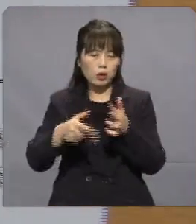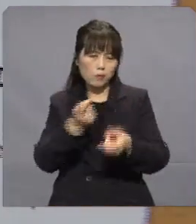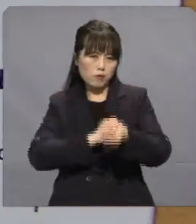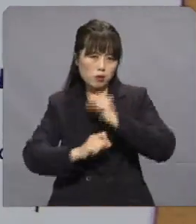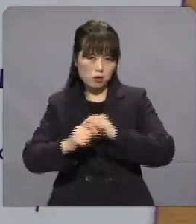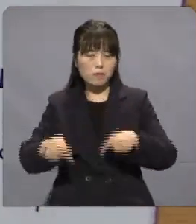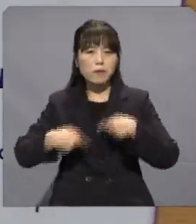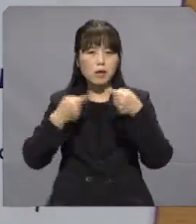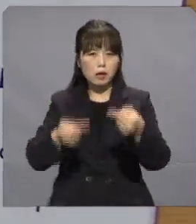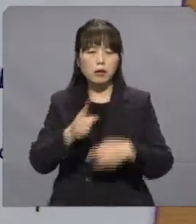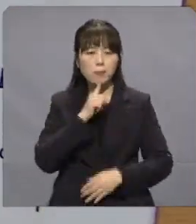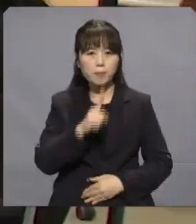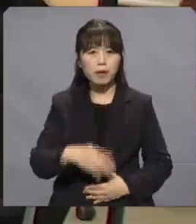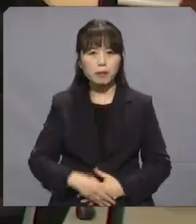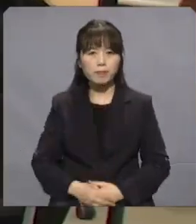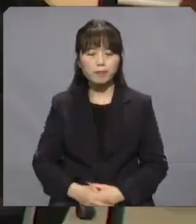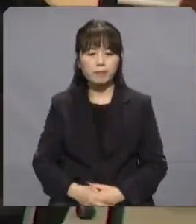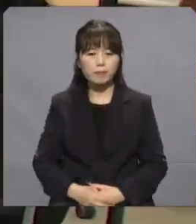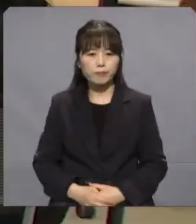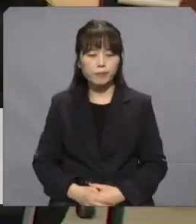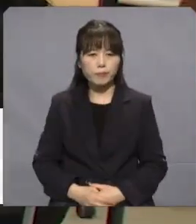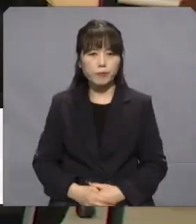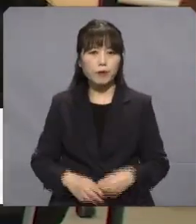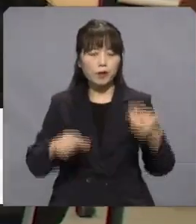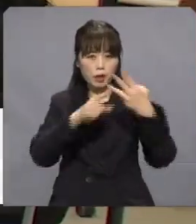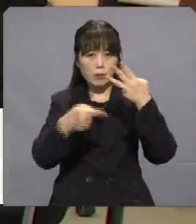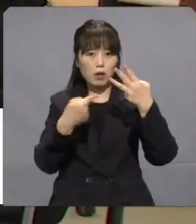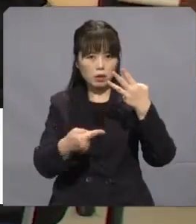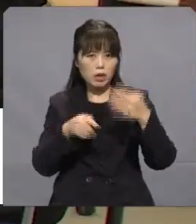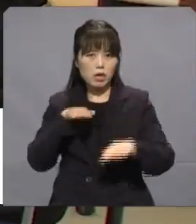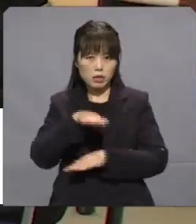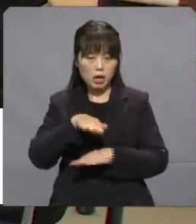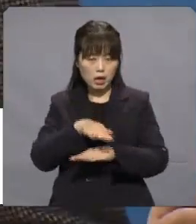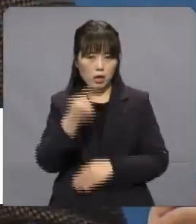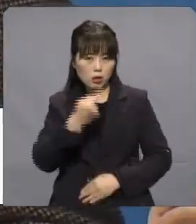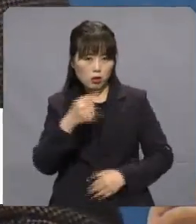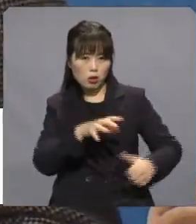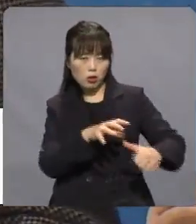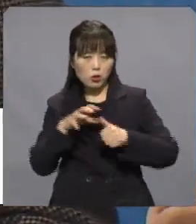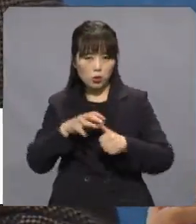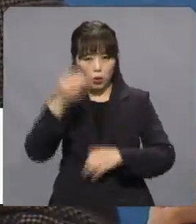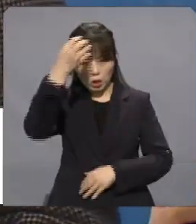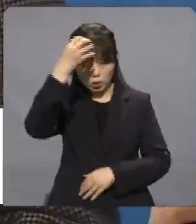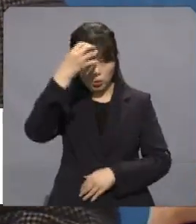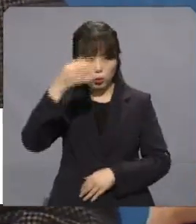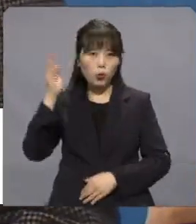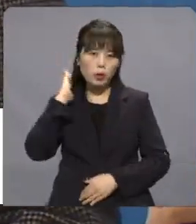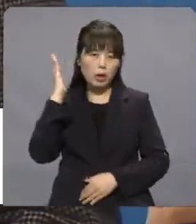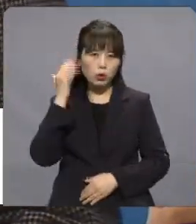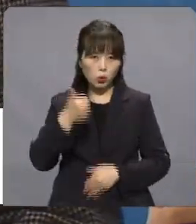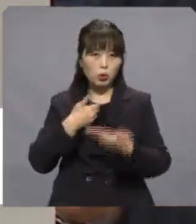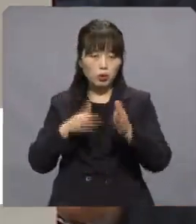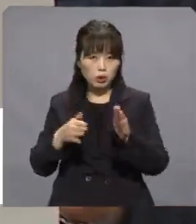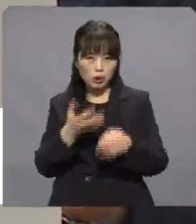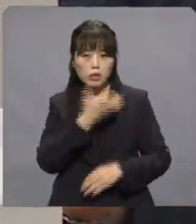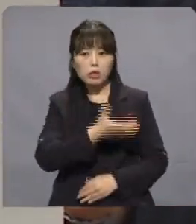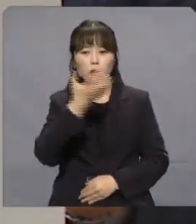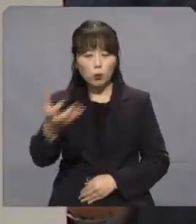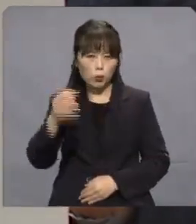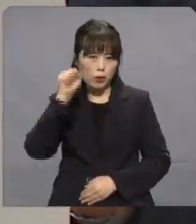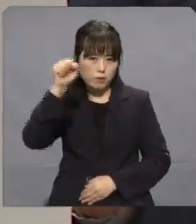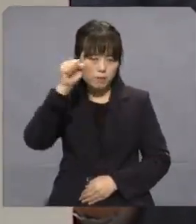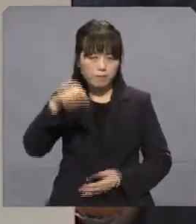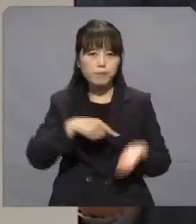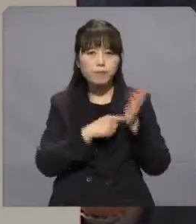나서야 한다는 이유에서입니다. 다음 달 1일 차량 1,000대를 동원해 영종도에서 대통령실까지 이동하는 시위까지